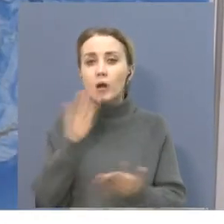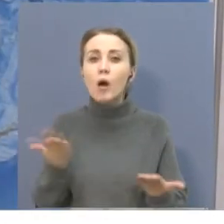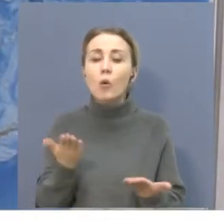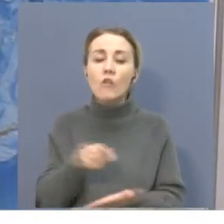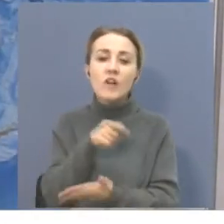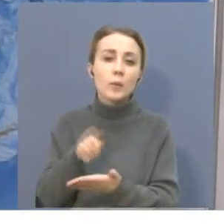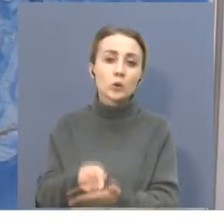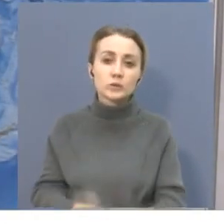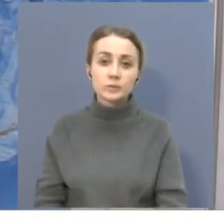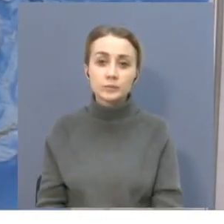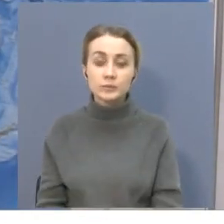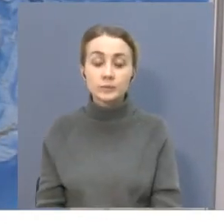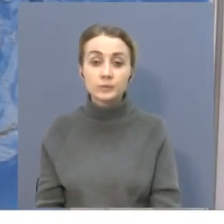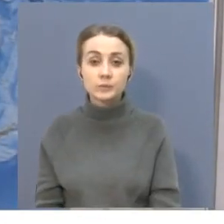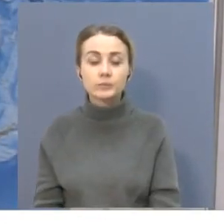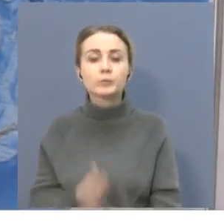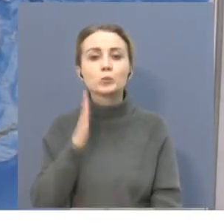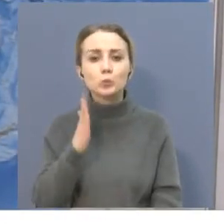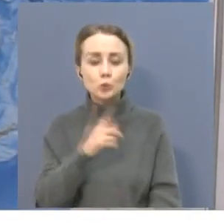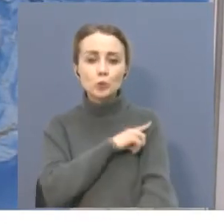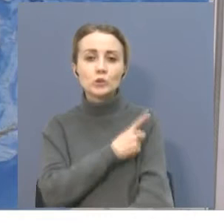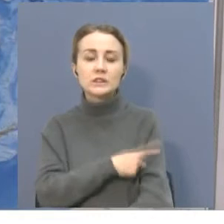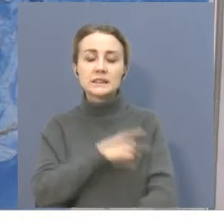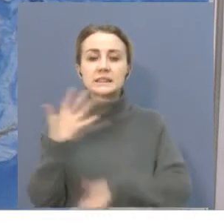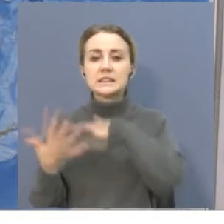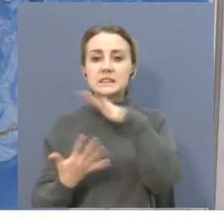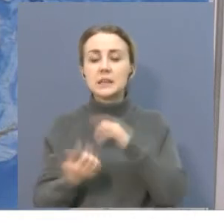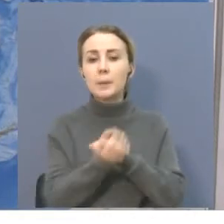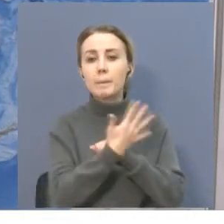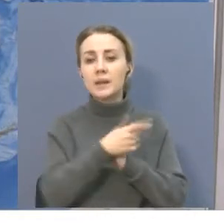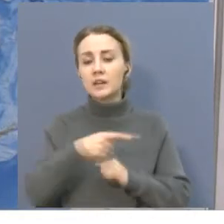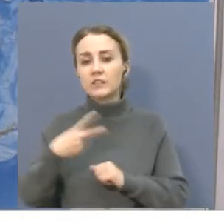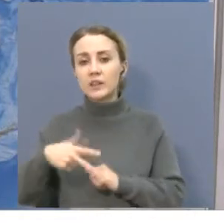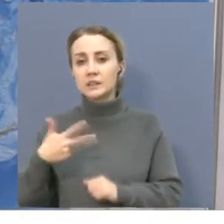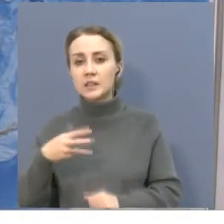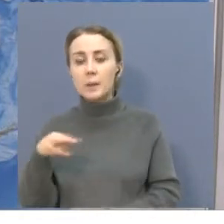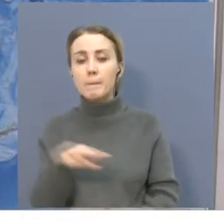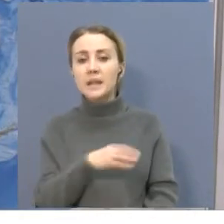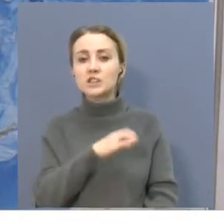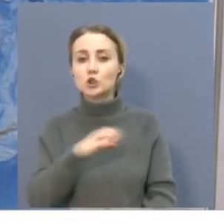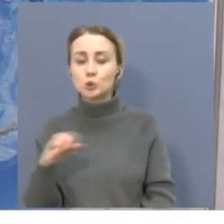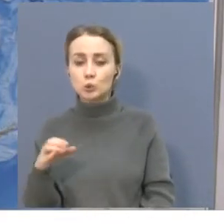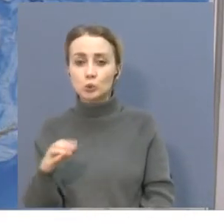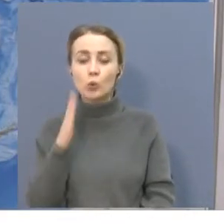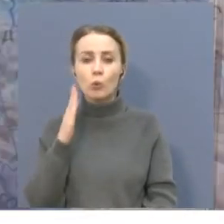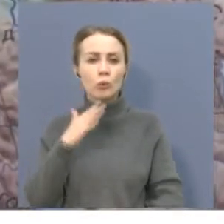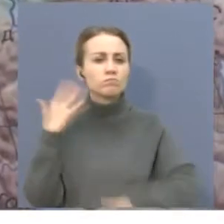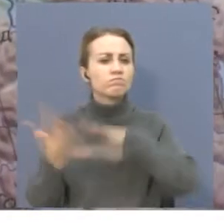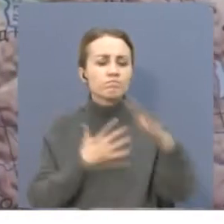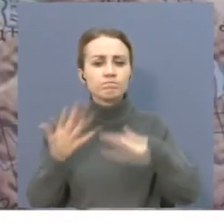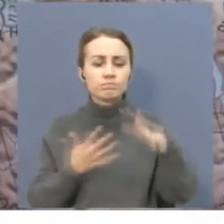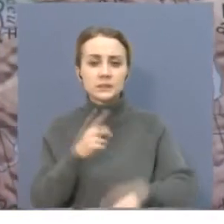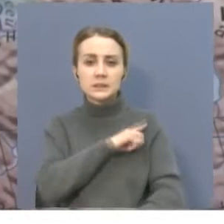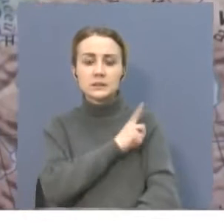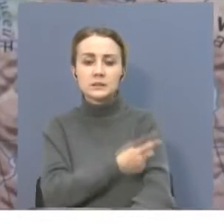области усиливается ветер. Секундына 15-23 метрге дейін ұйтқыған жел тұрады. Сондай-ақ қатты бұрқасын болып, жолдардағы көру